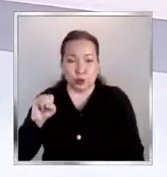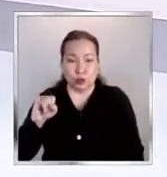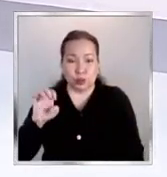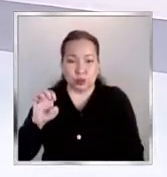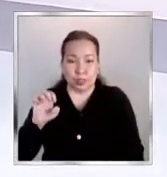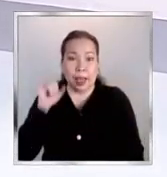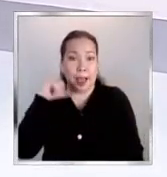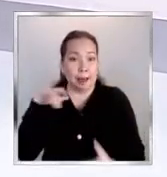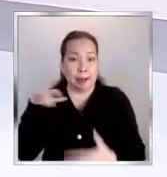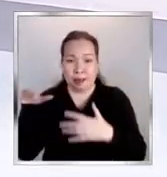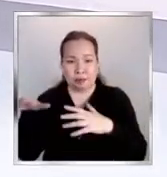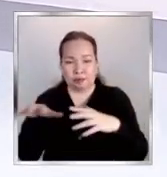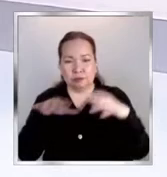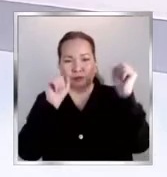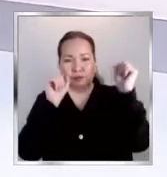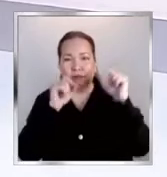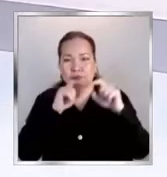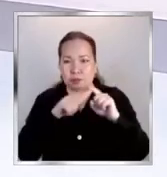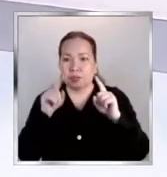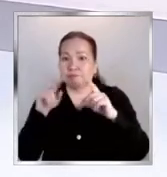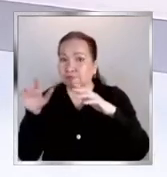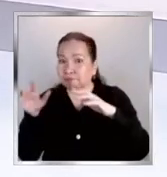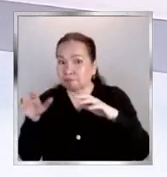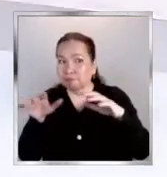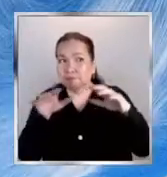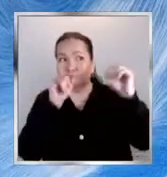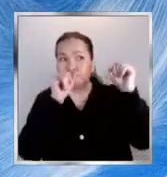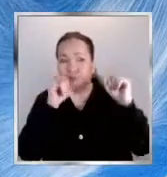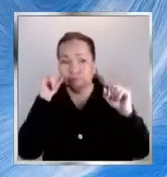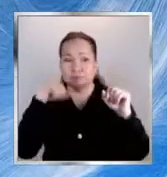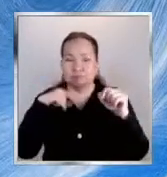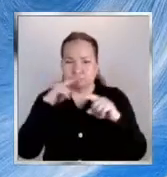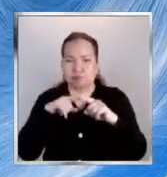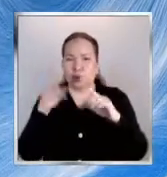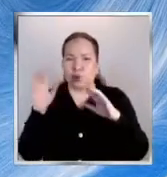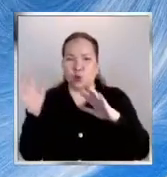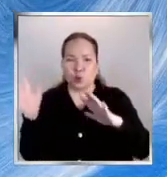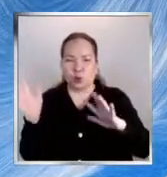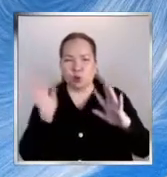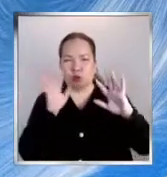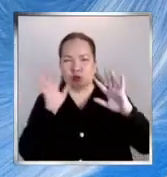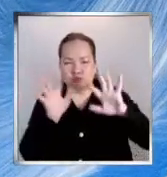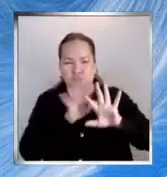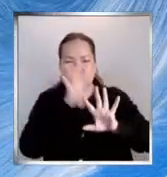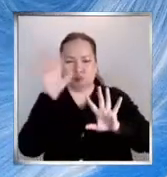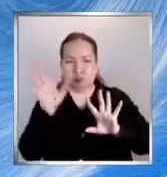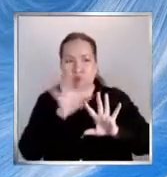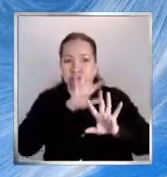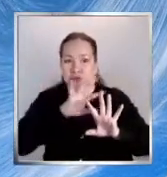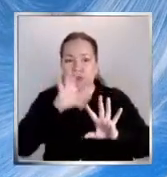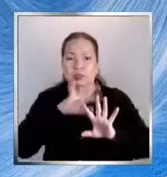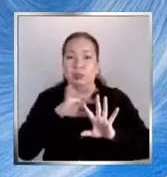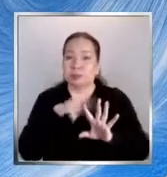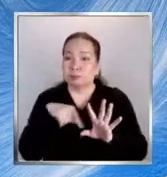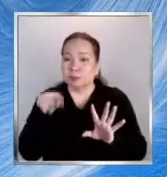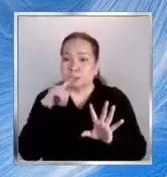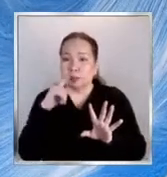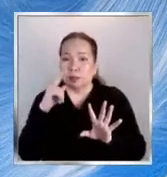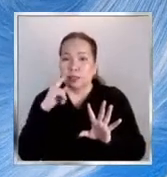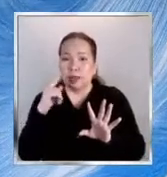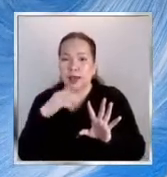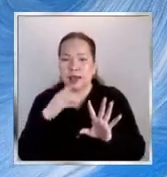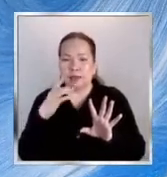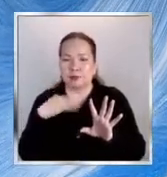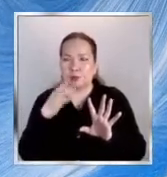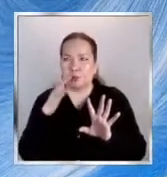kabila niyan, nahahatak ng nasabing bagyo ang hanging habagat. Ayon sa PAGASA, apektado ng habagat ang western section ng Southern